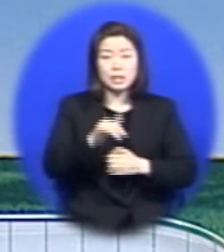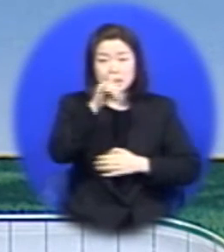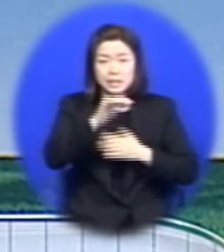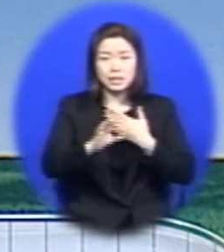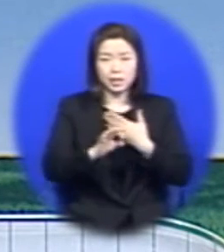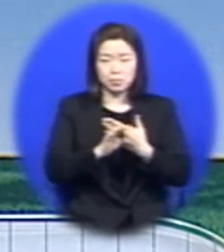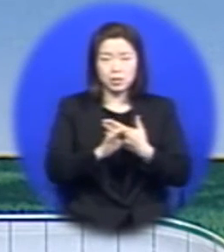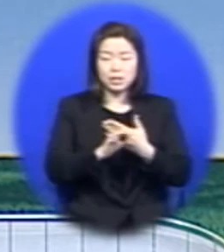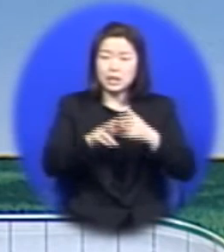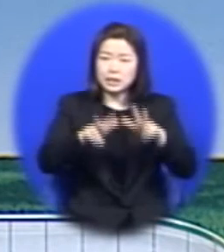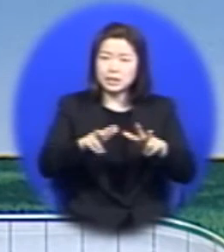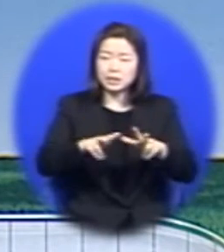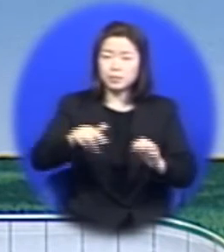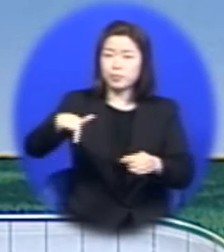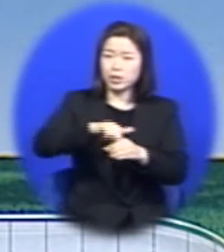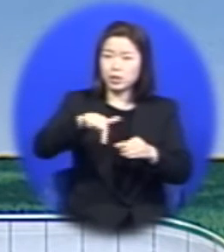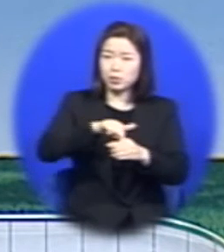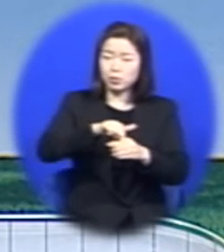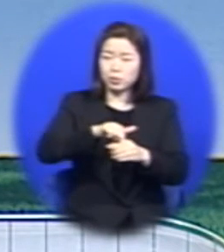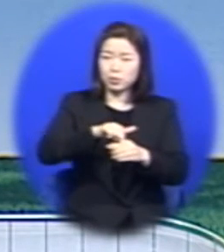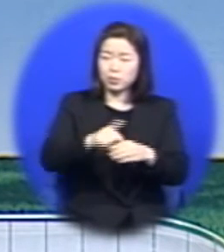있었다면 지금 기독교가 있었을까?